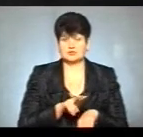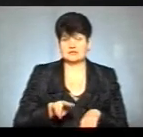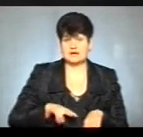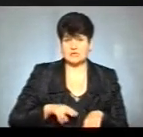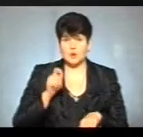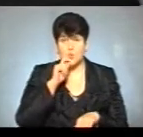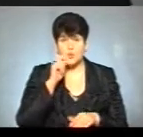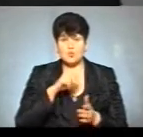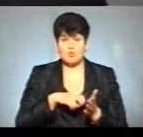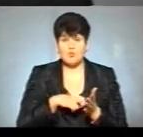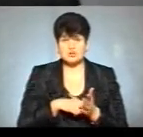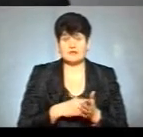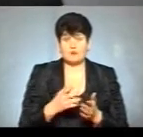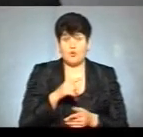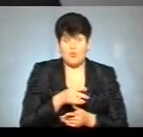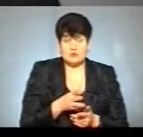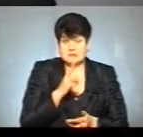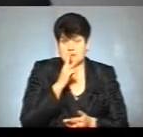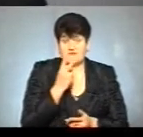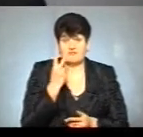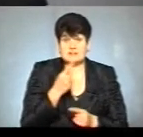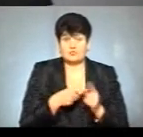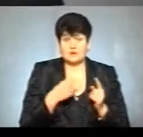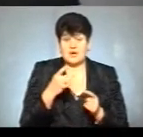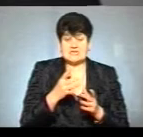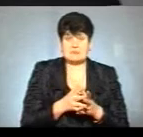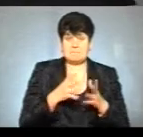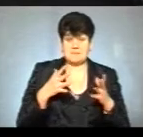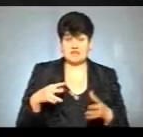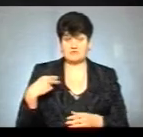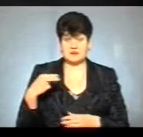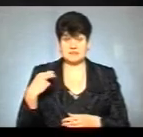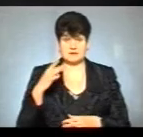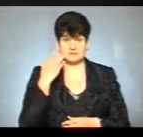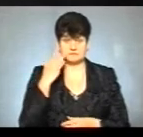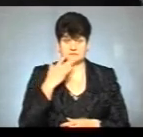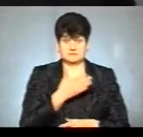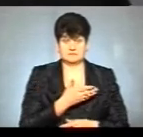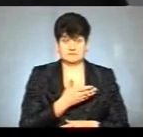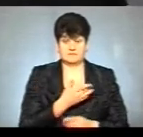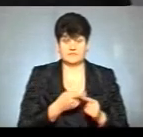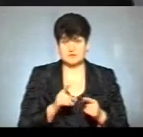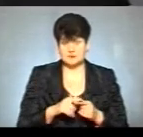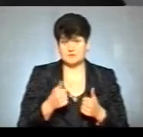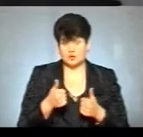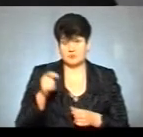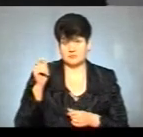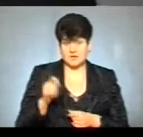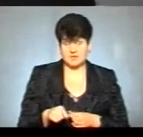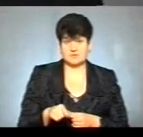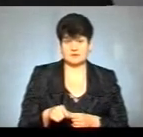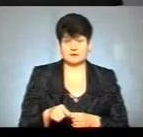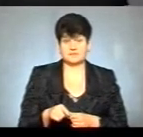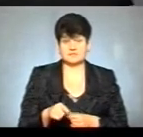«Укрпошти», якого платня у 2,5 рази більше, ніж у президента Сполучених Штатів Америки. Це дуже добре приїхати з Сполучених Штатів